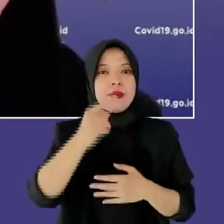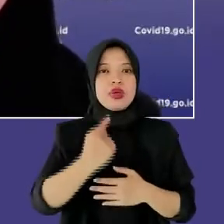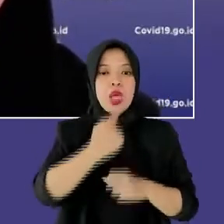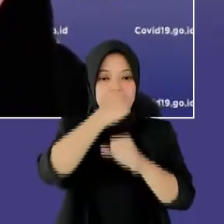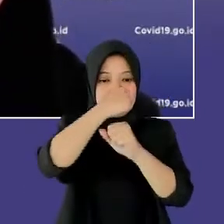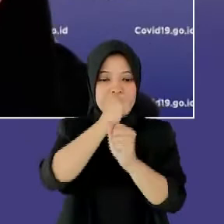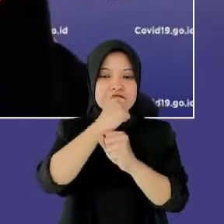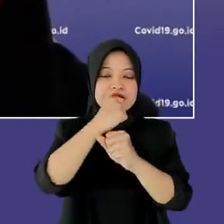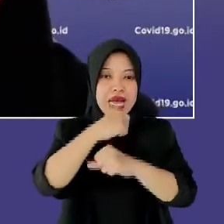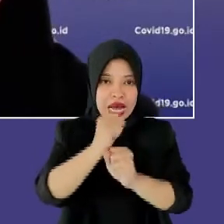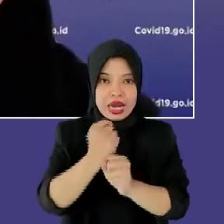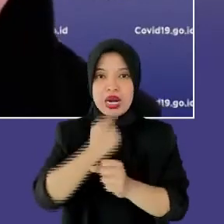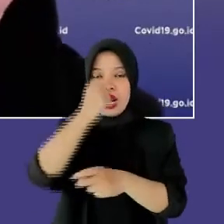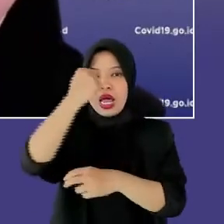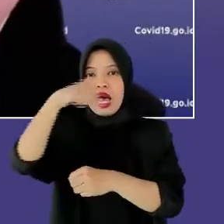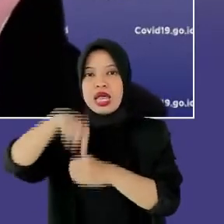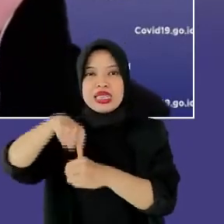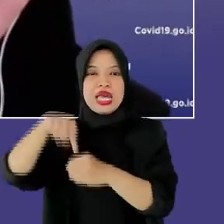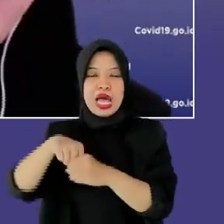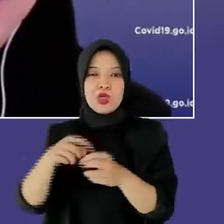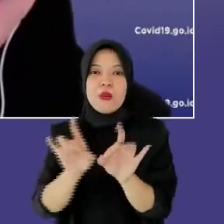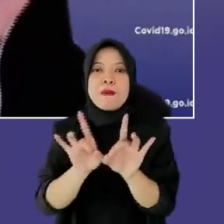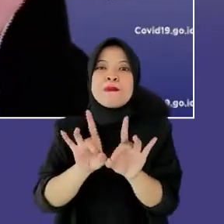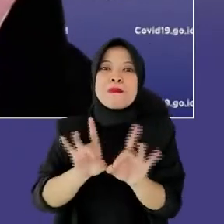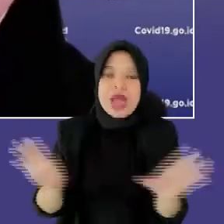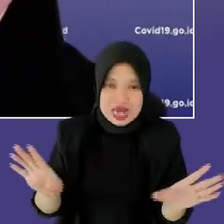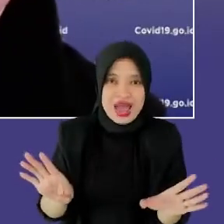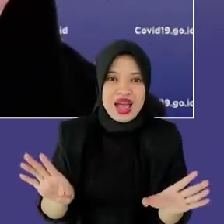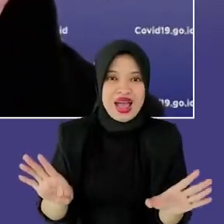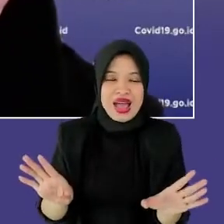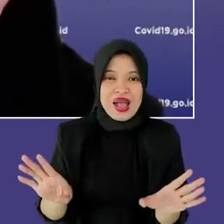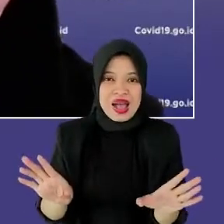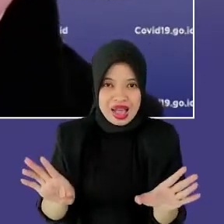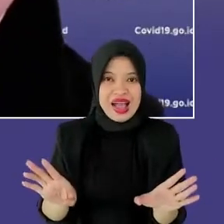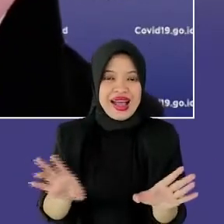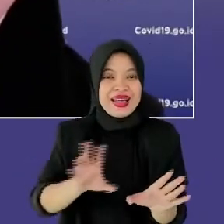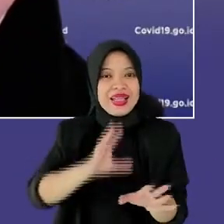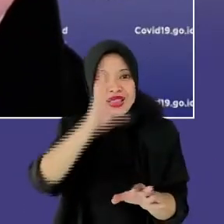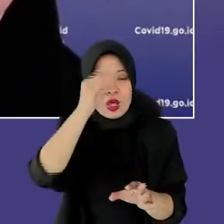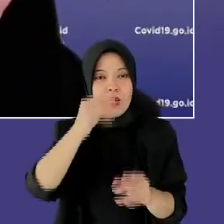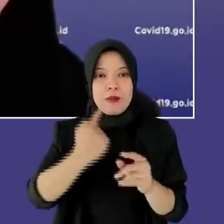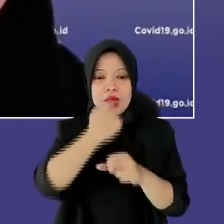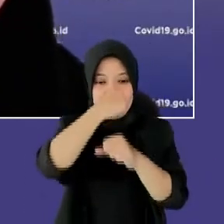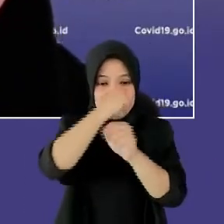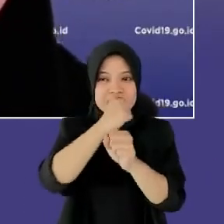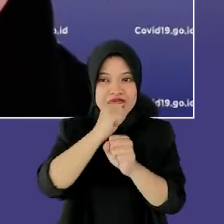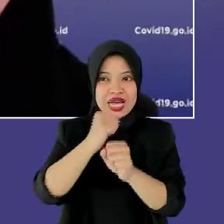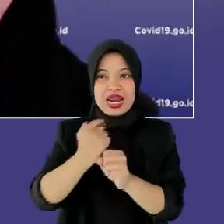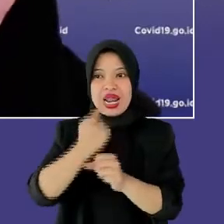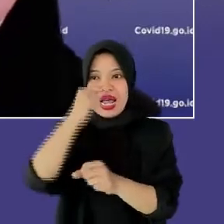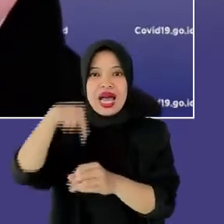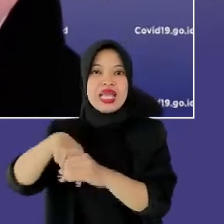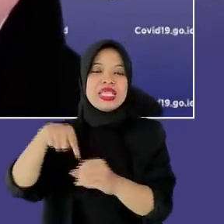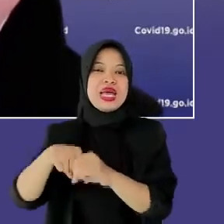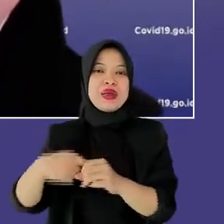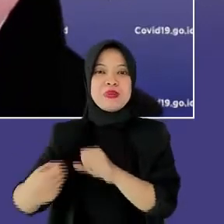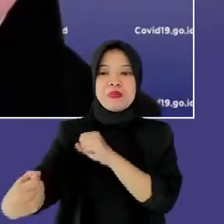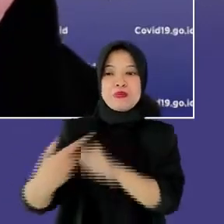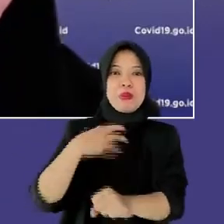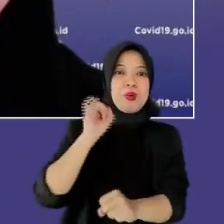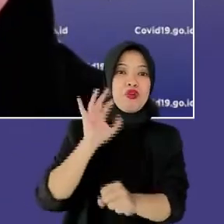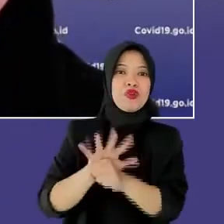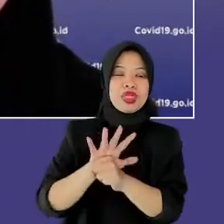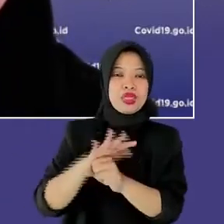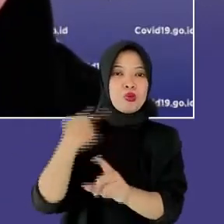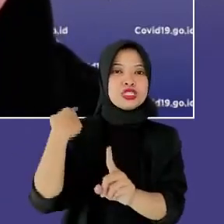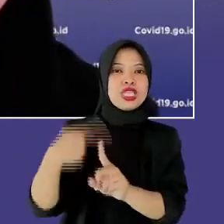PCR sama antigen itu agak berbeda lah dengan sendirinya, dan kebanyakan orang-orang yang PCR itu setelah antigennya positif, jadi dia